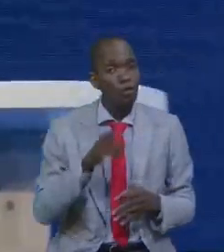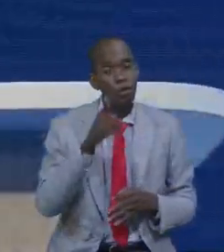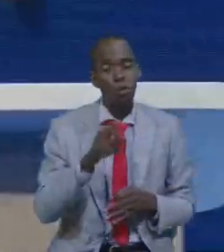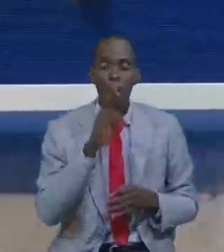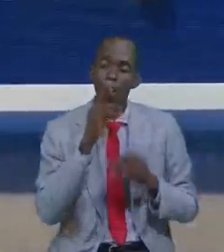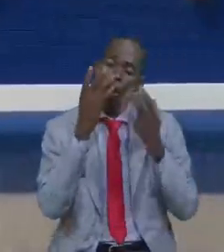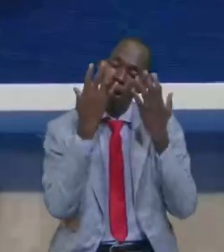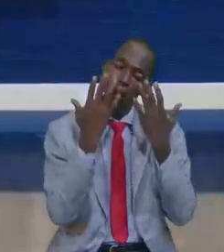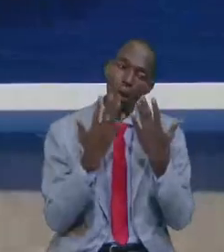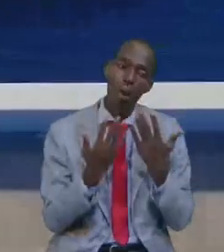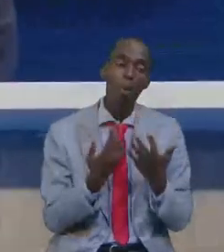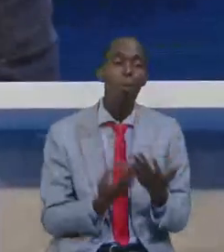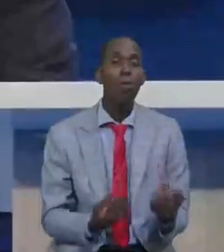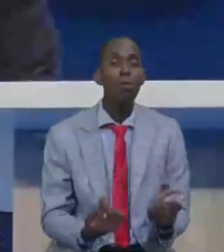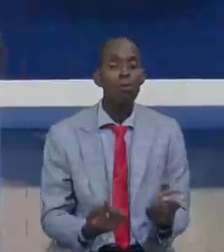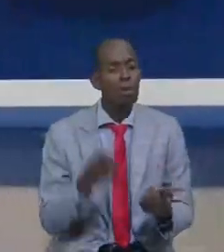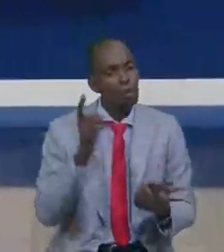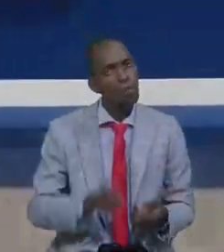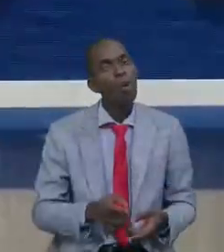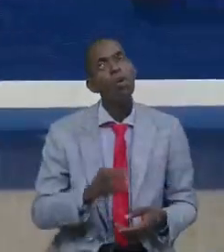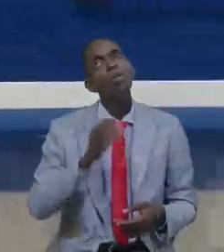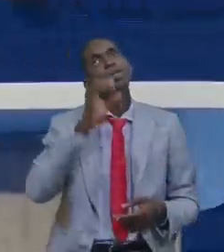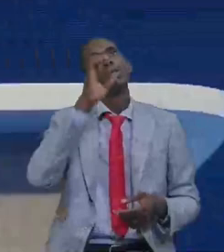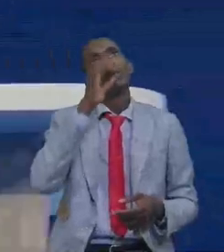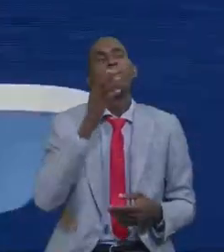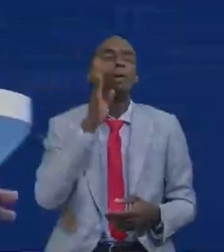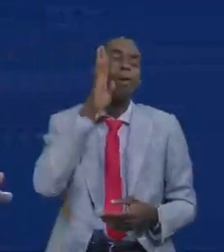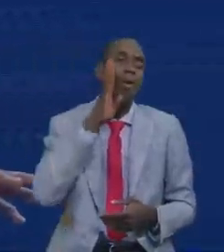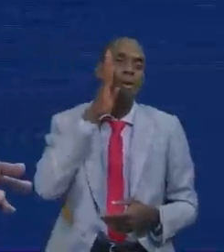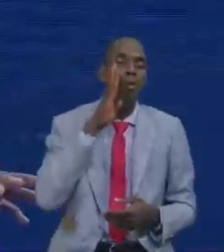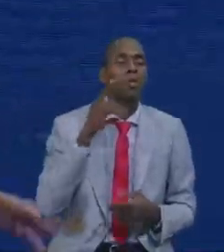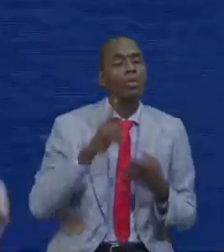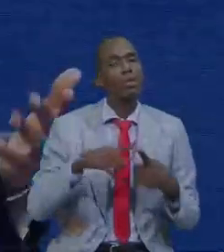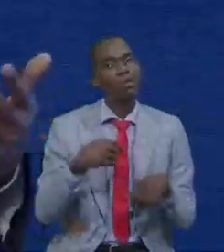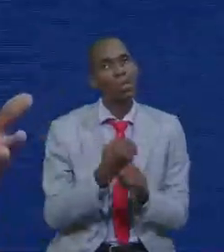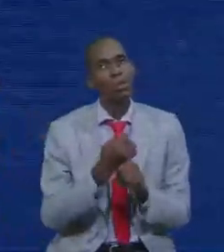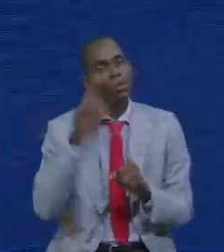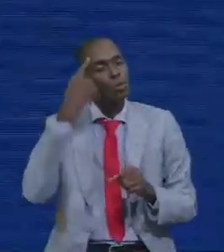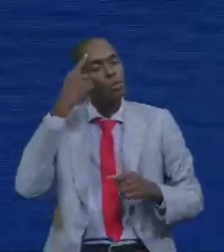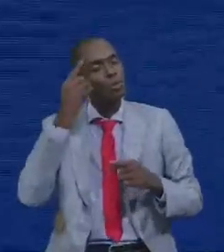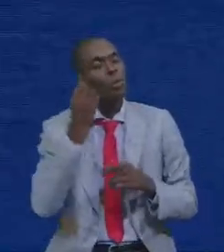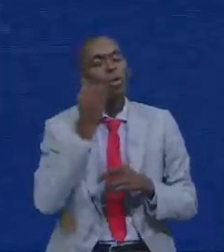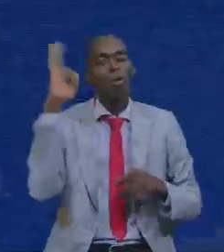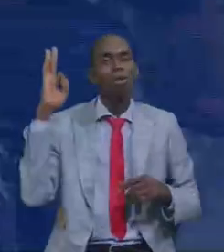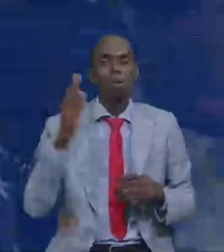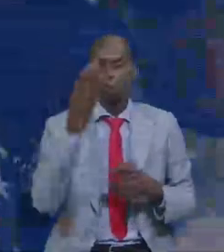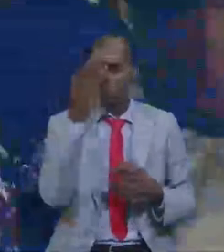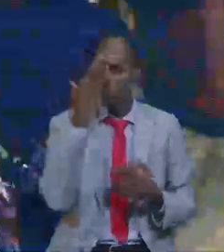doit fumer. Quand quelqu'un traverse des moments difficiles, il doit trouver un moyen